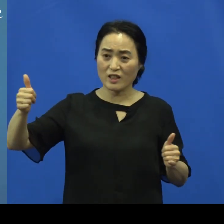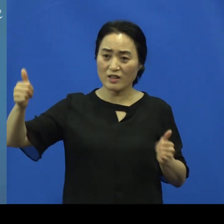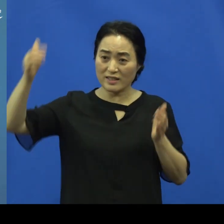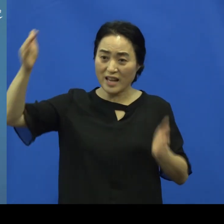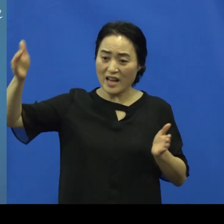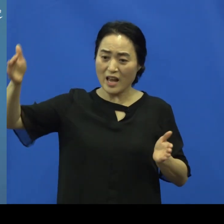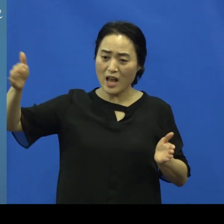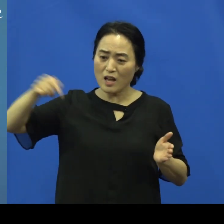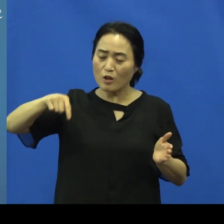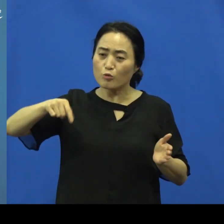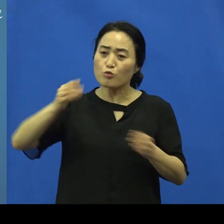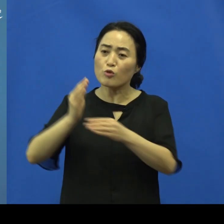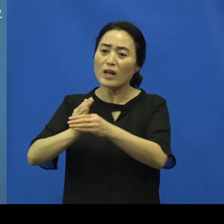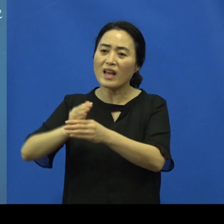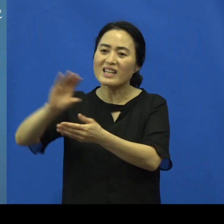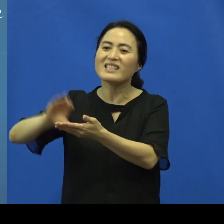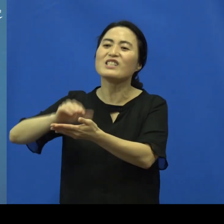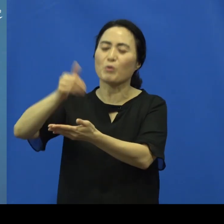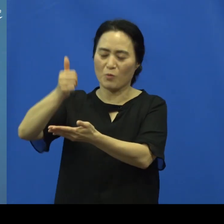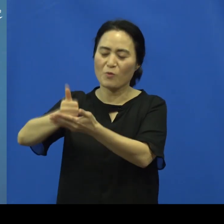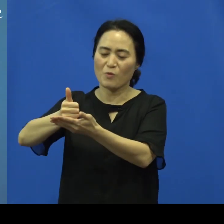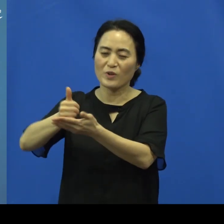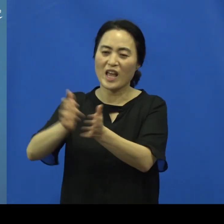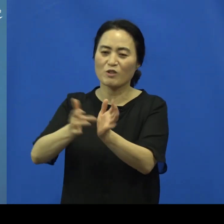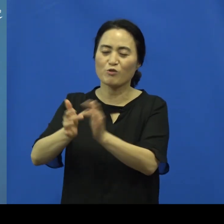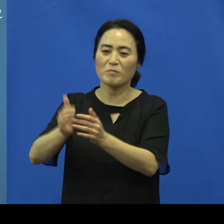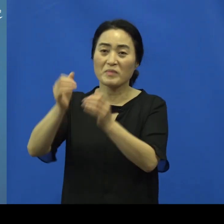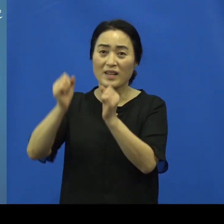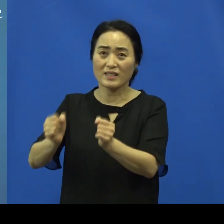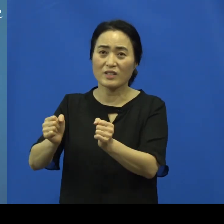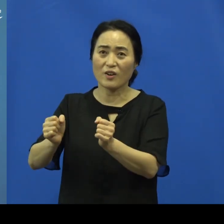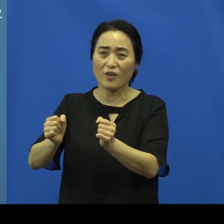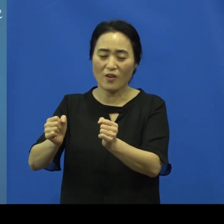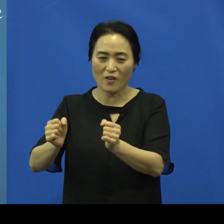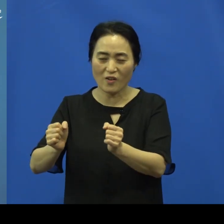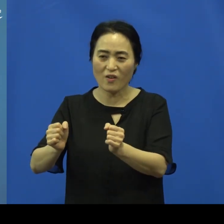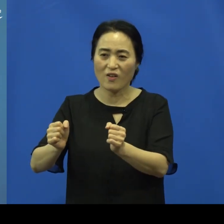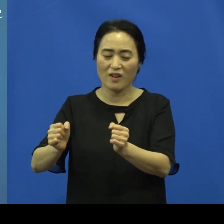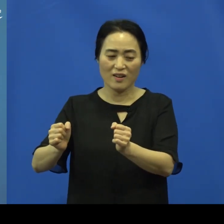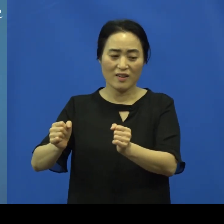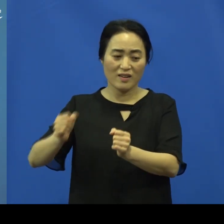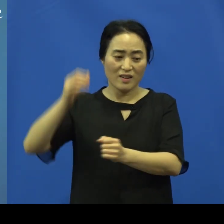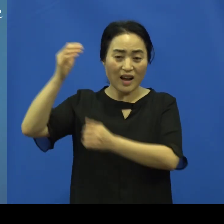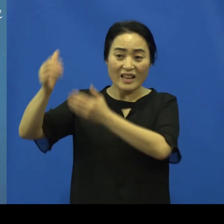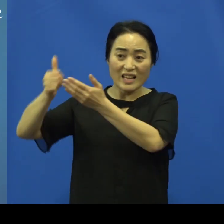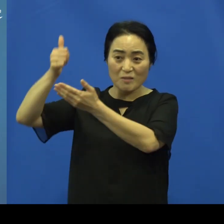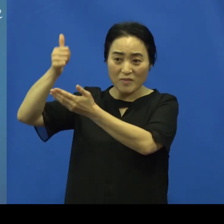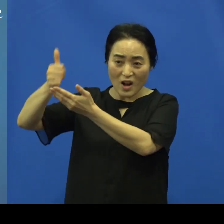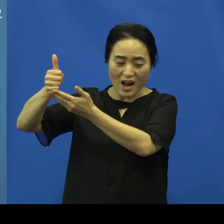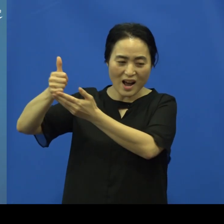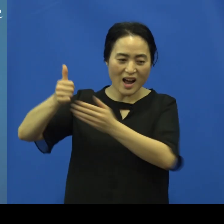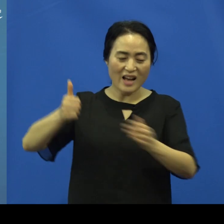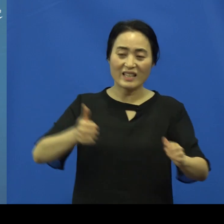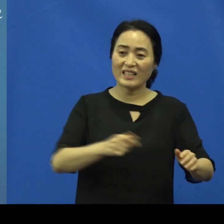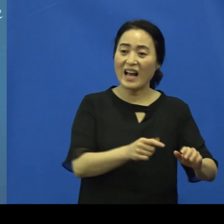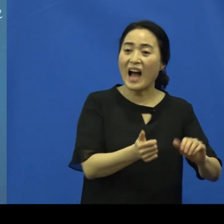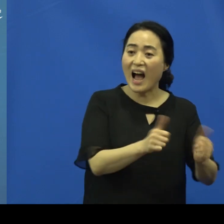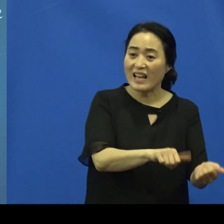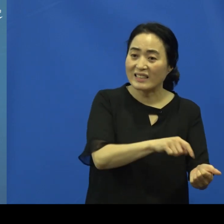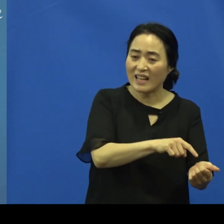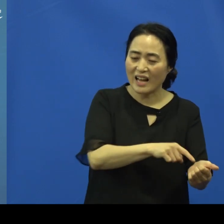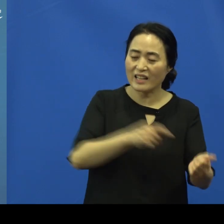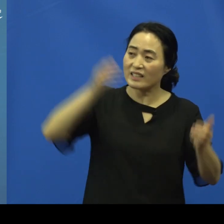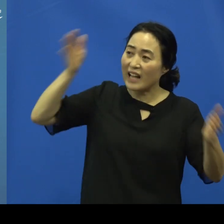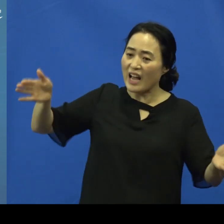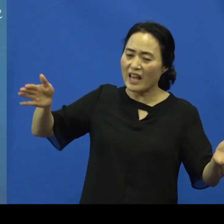계시는데 마치 이 아이와 하나님 사이에 지금 엘리사가 있는 거예요. 자, 마침내 어떤 일이